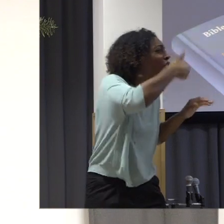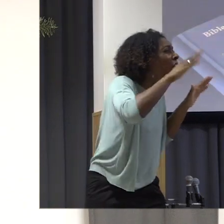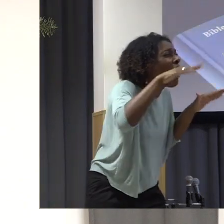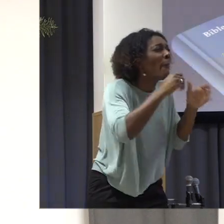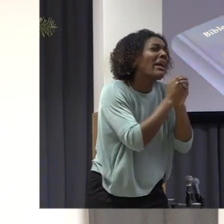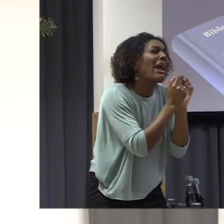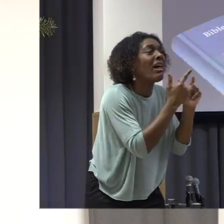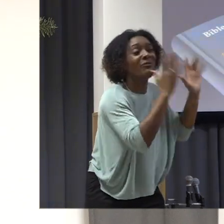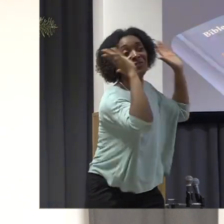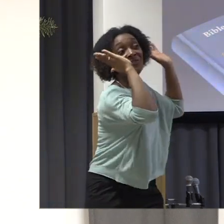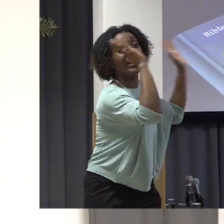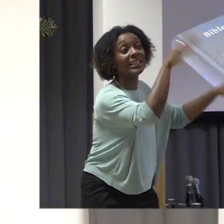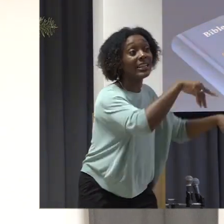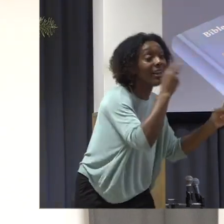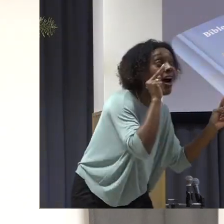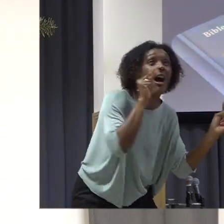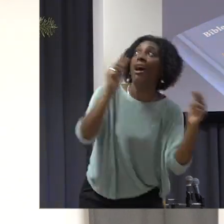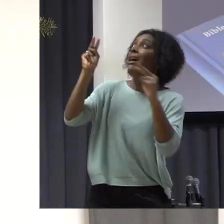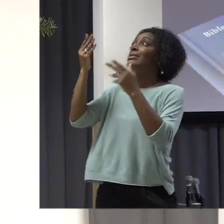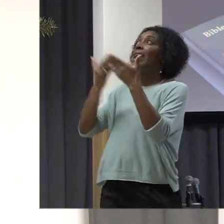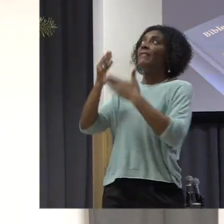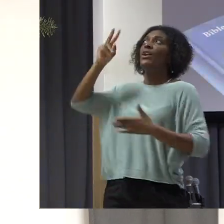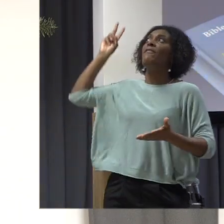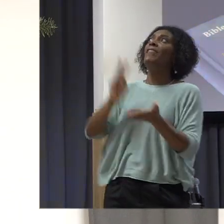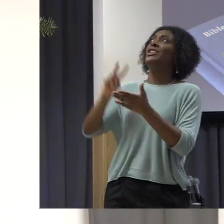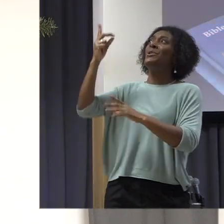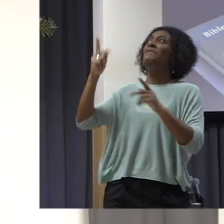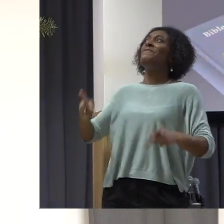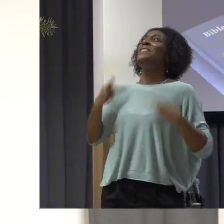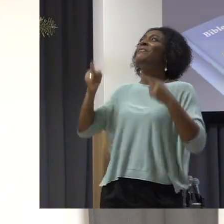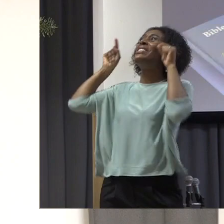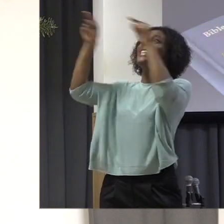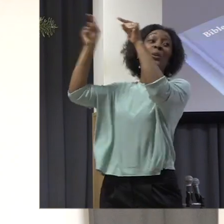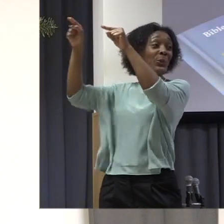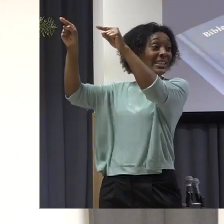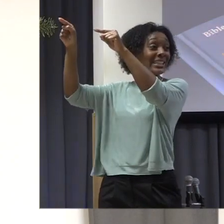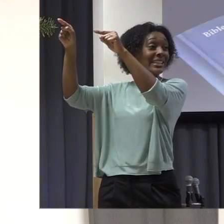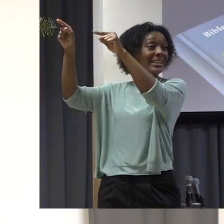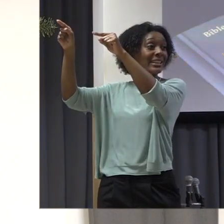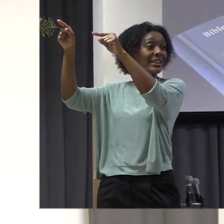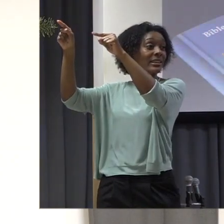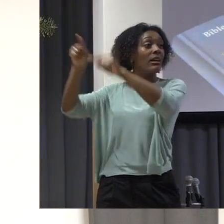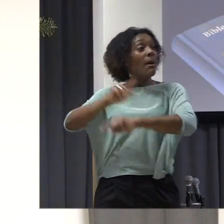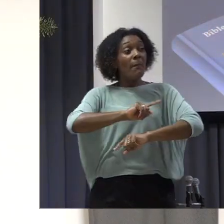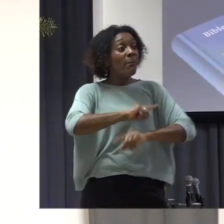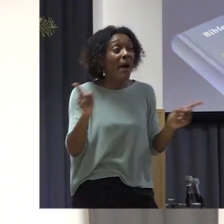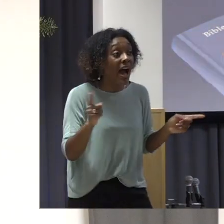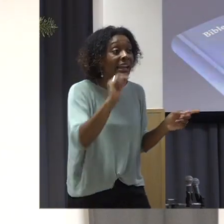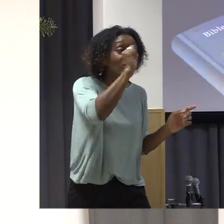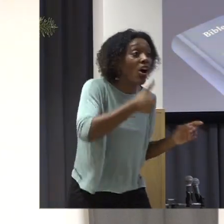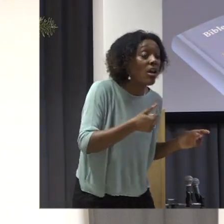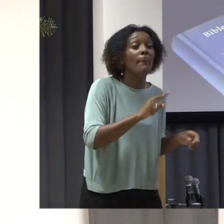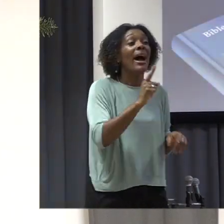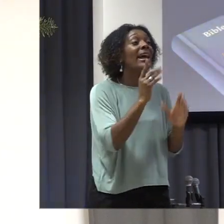Ils ont abandonné les idoles pour servir le Dieu vivant et vrai. Non plus des idoles, non pas une cause, non pas une